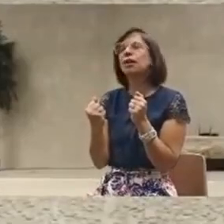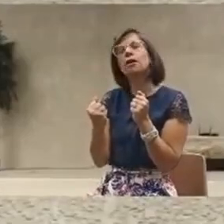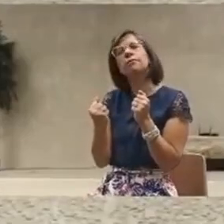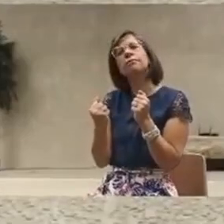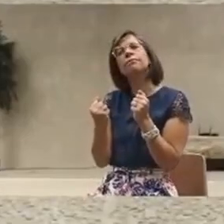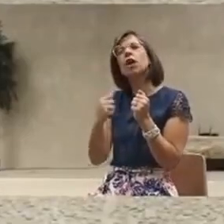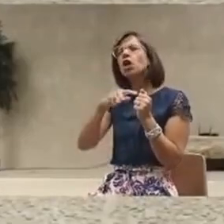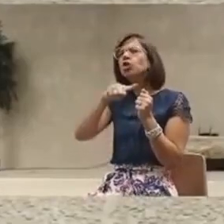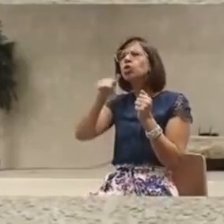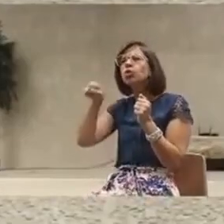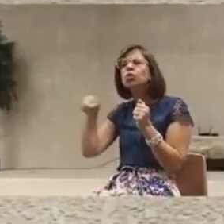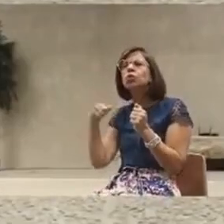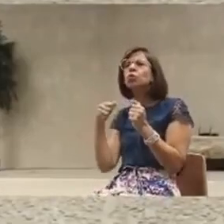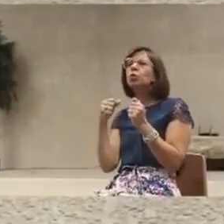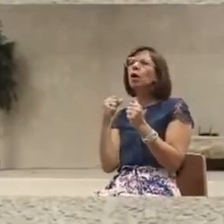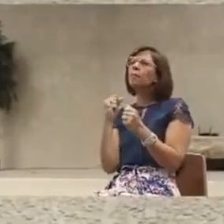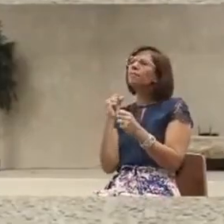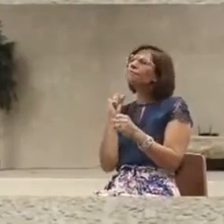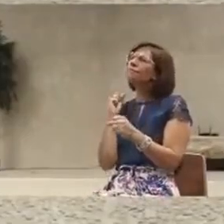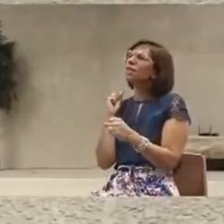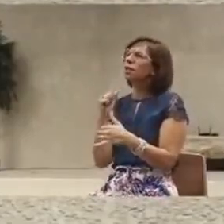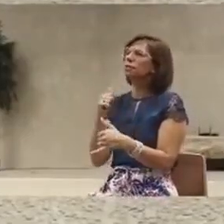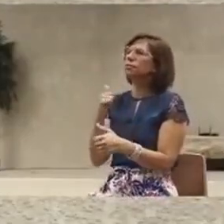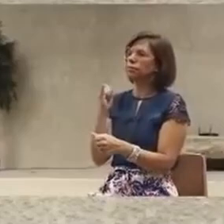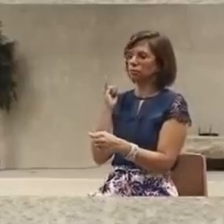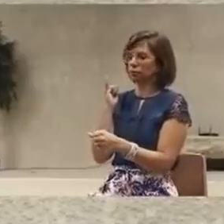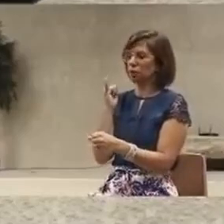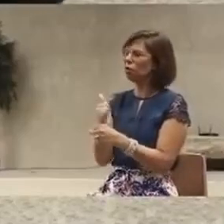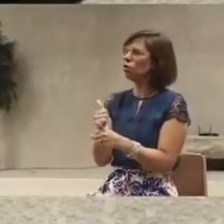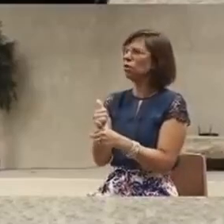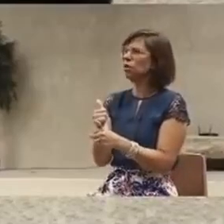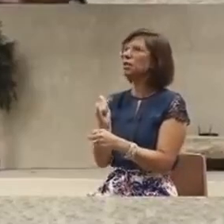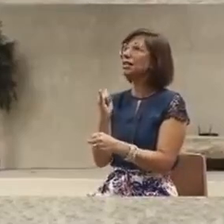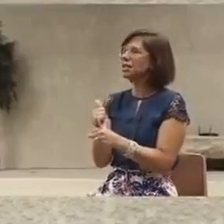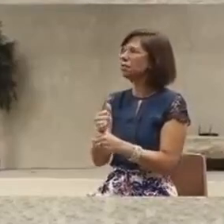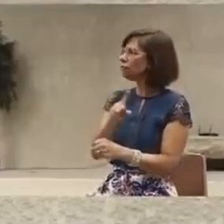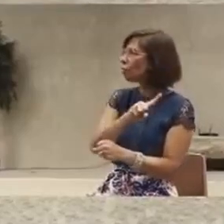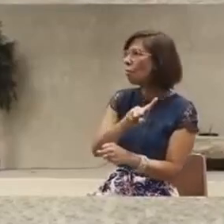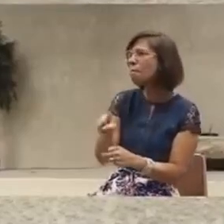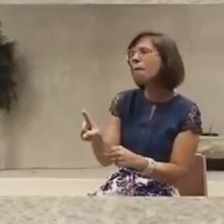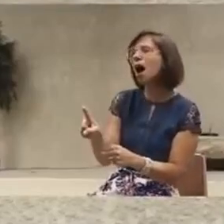sensations. Ne pas se fier aux impressions.